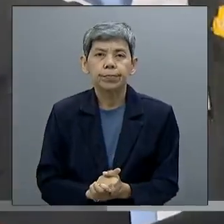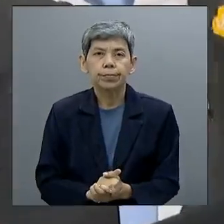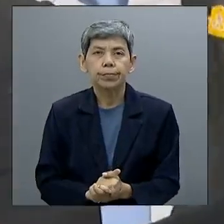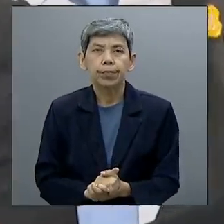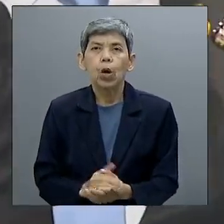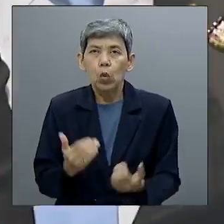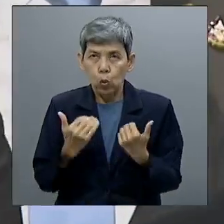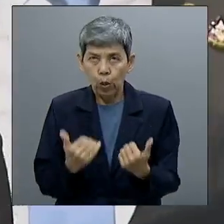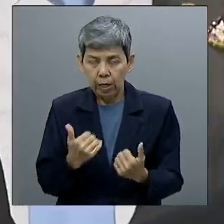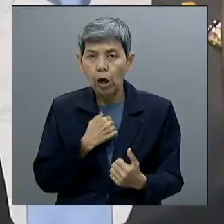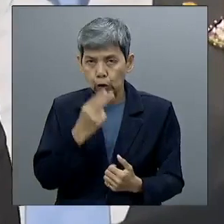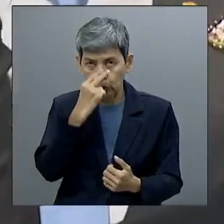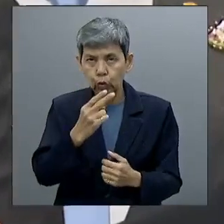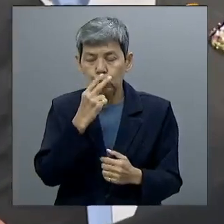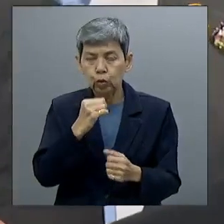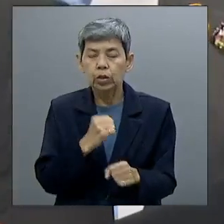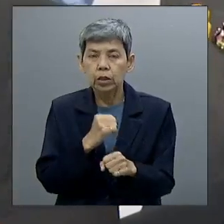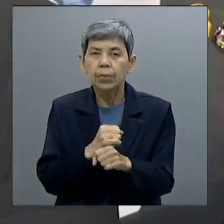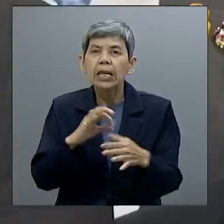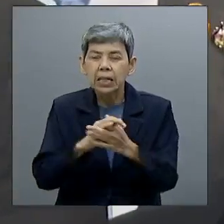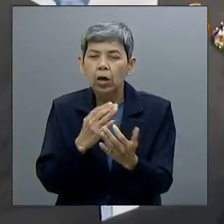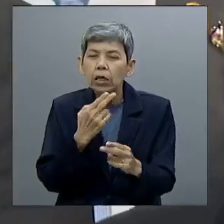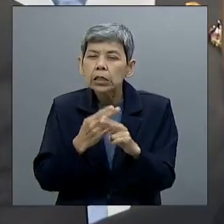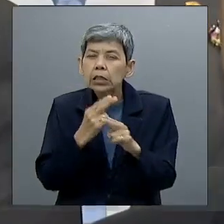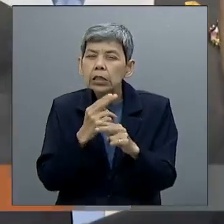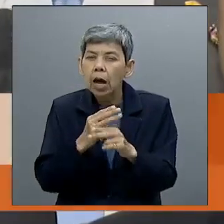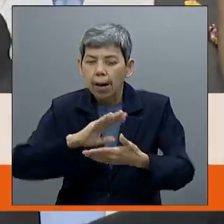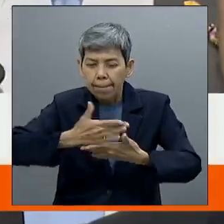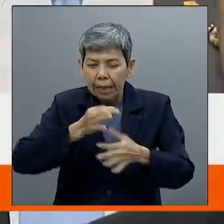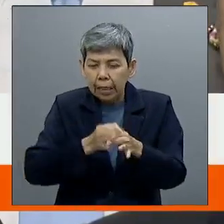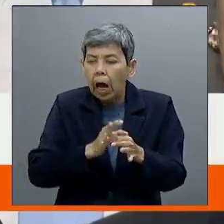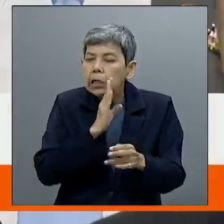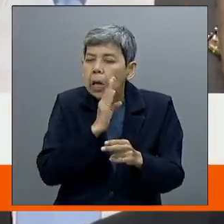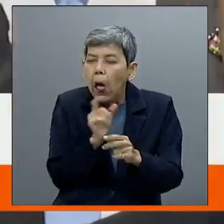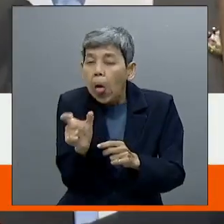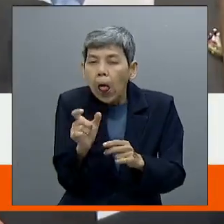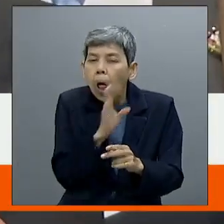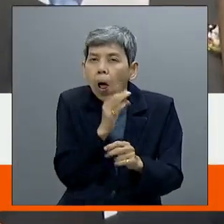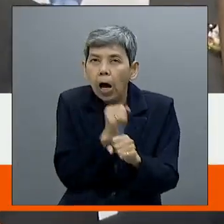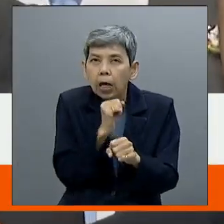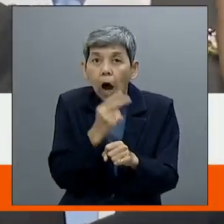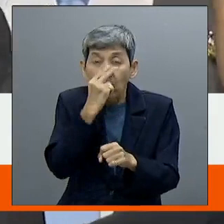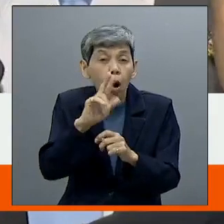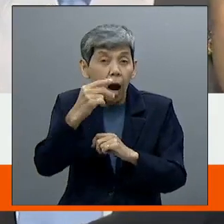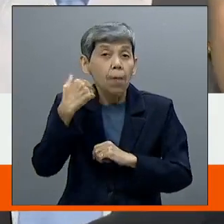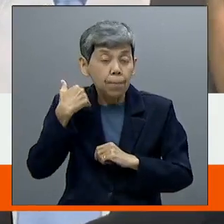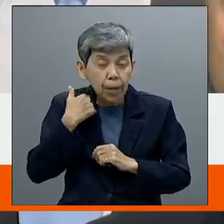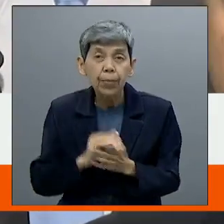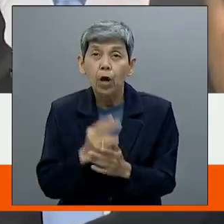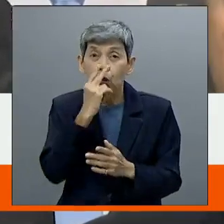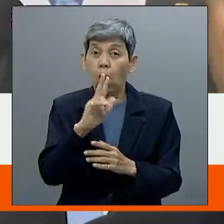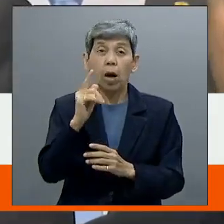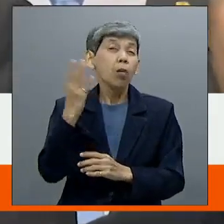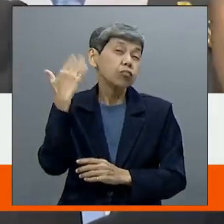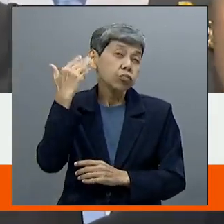วันนี้ต้องตามอายัดบัญชีม้าให้ได้ครับเพราะไอ้นี่เป็นภัยมากเลยครับบางคนเราเห็นไหมครับตามข่าวที่เป็นอยู่อย่างกรณีที่เป็นข่าวเ